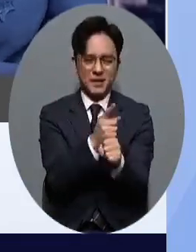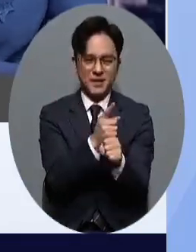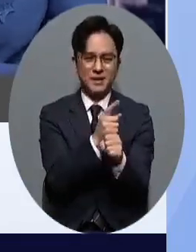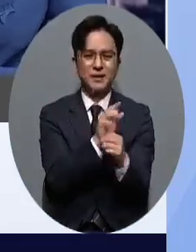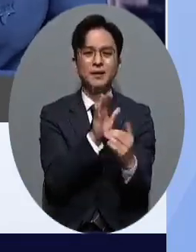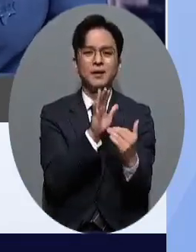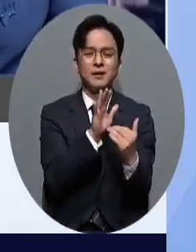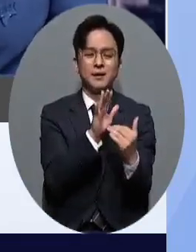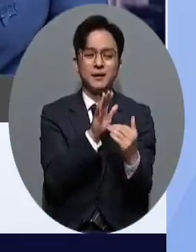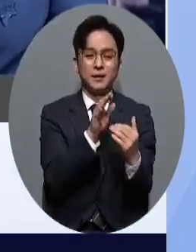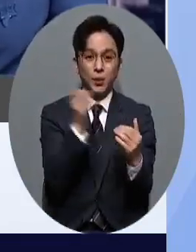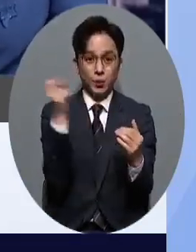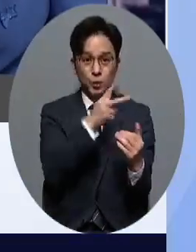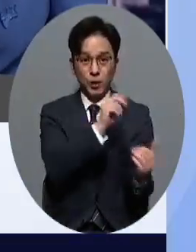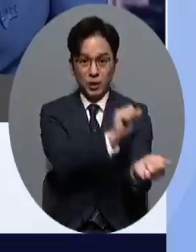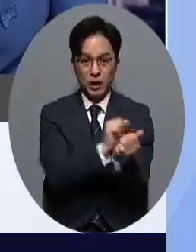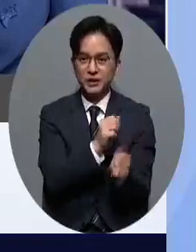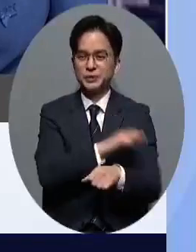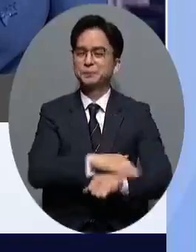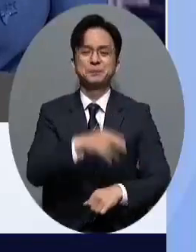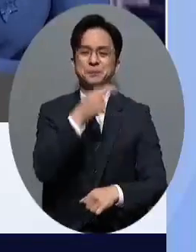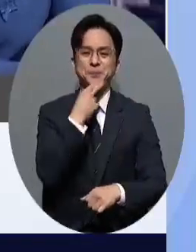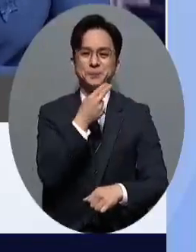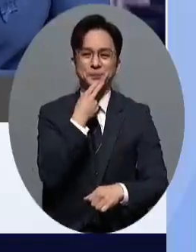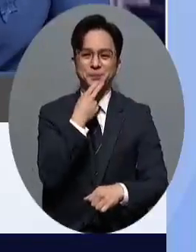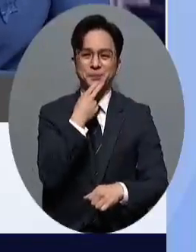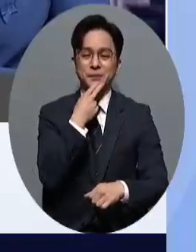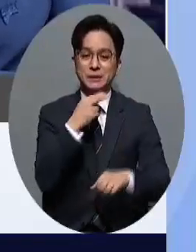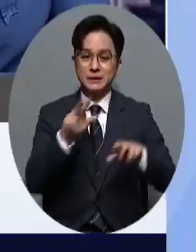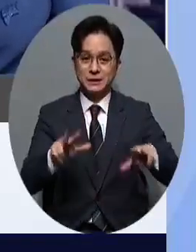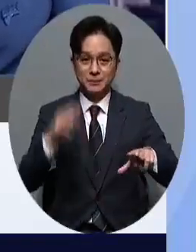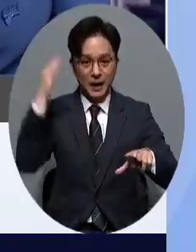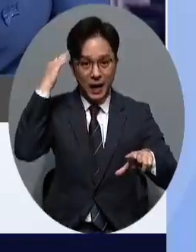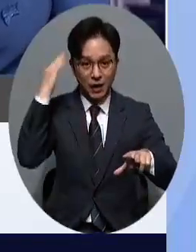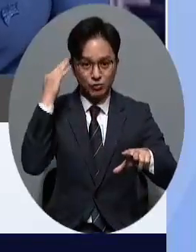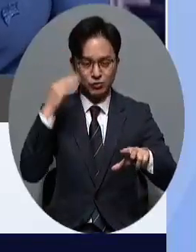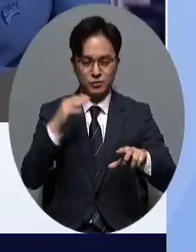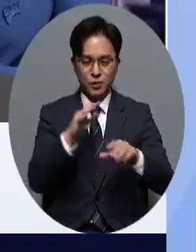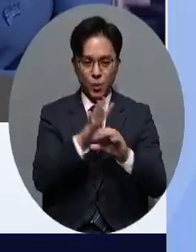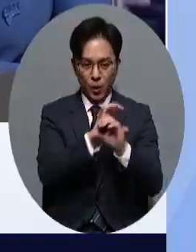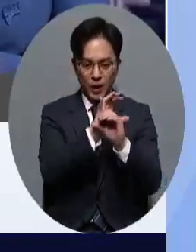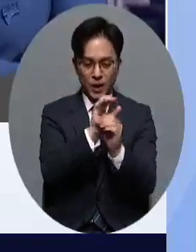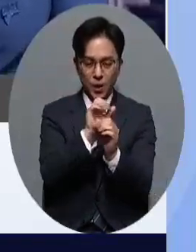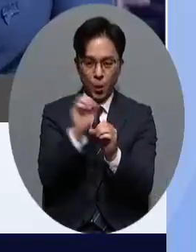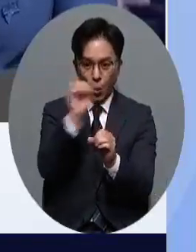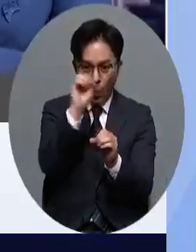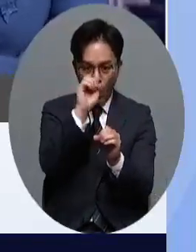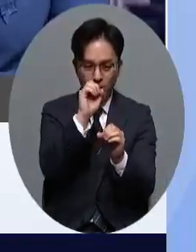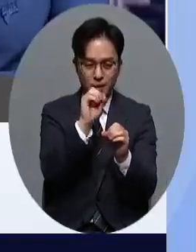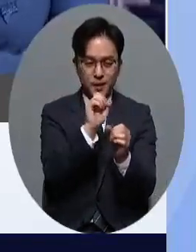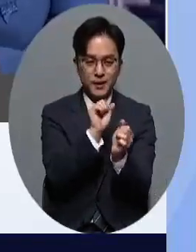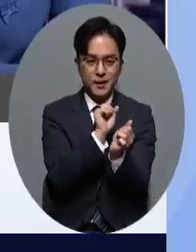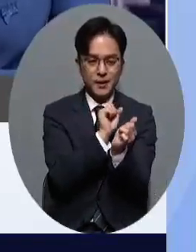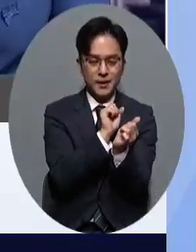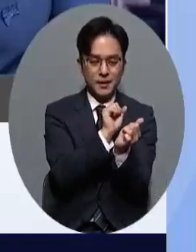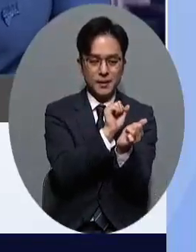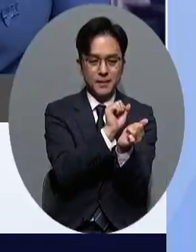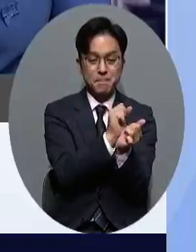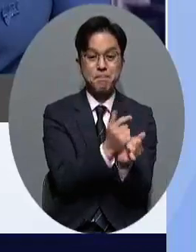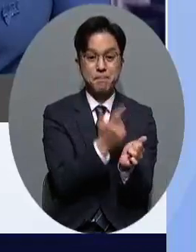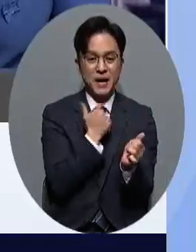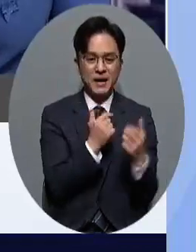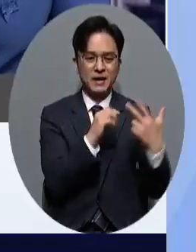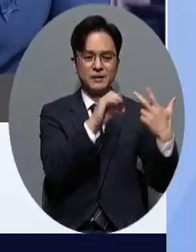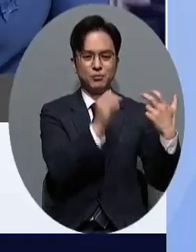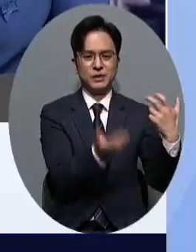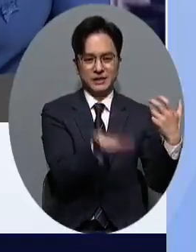이미 감염이 되지 않은 미감염자 예. 그리고 재감염률이 10% 정도 되기 때문에 그분들 중심으로 확산이 일부 될 수는